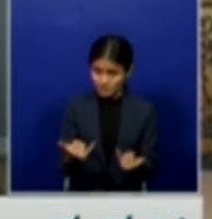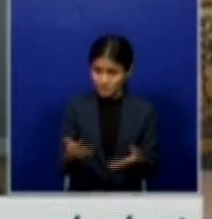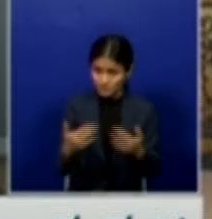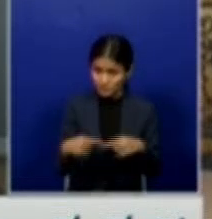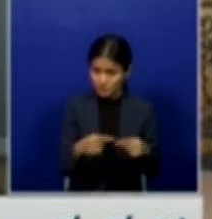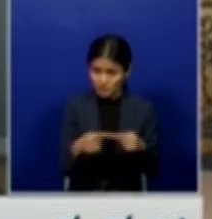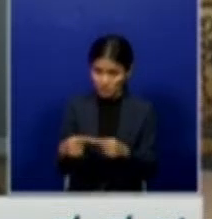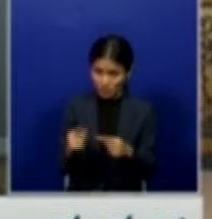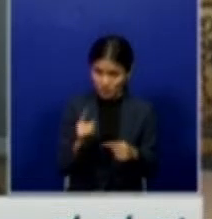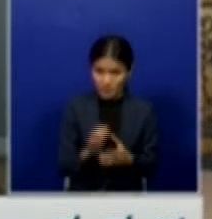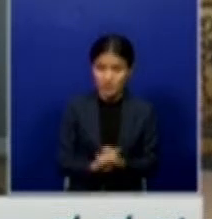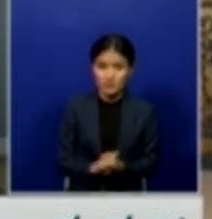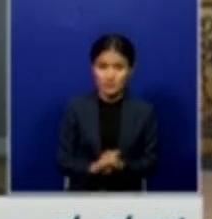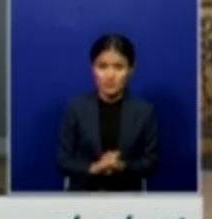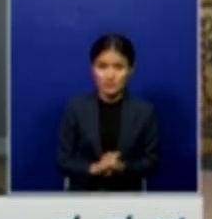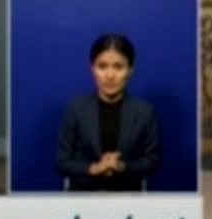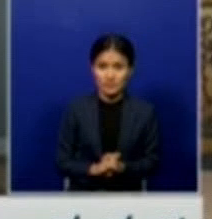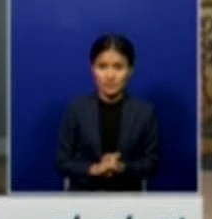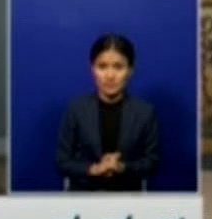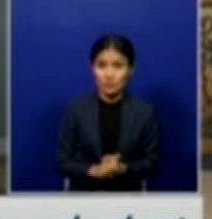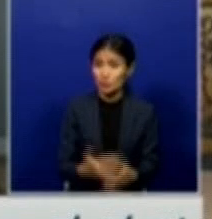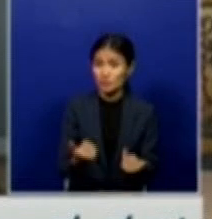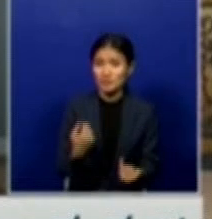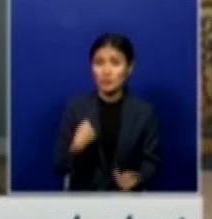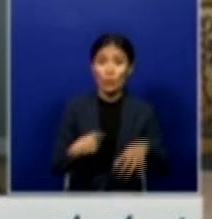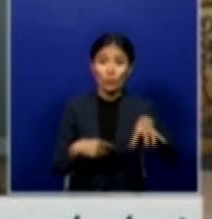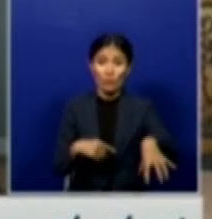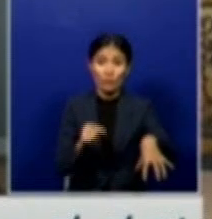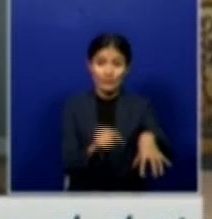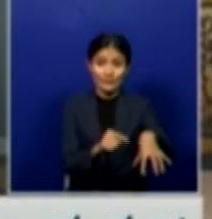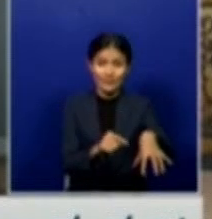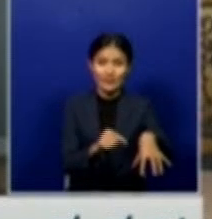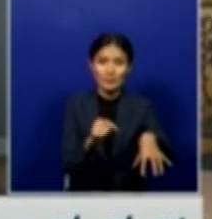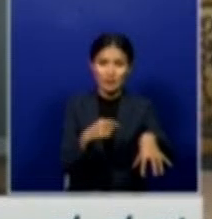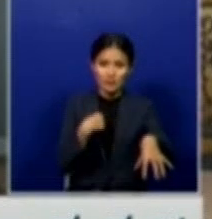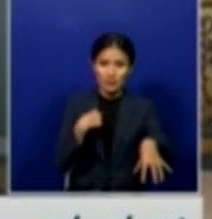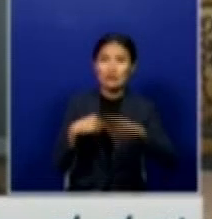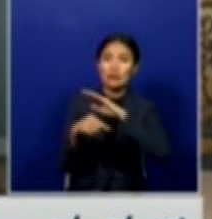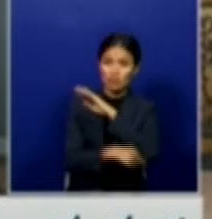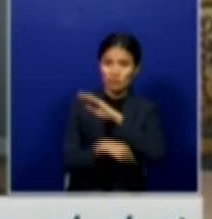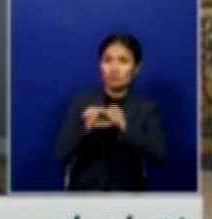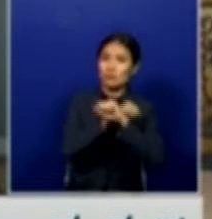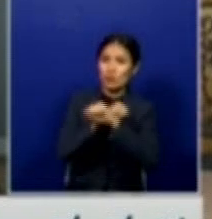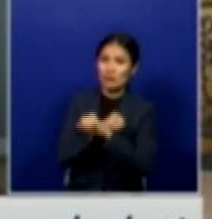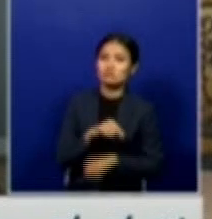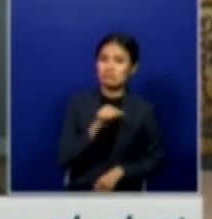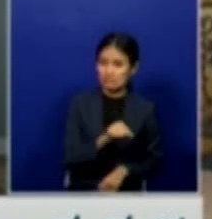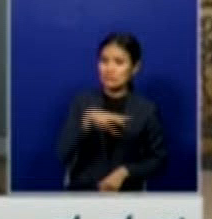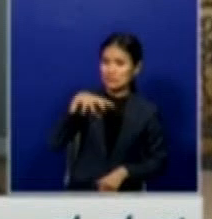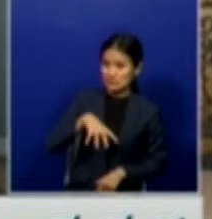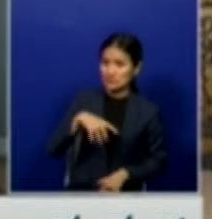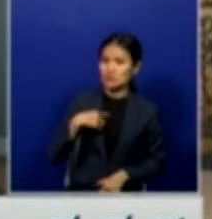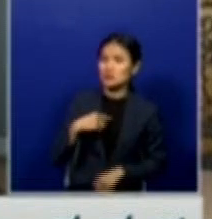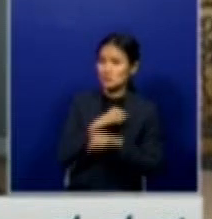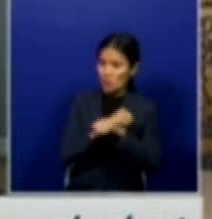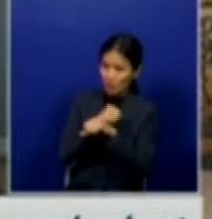มก็ได้รับโทรศัพท์จากองค์กรต่อต้านคอร์รัปชันนะครับเป็นห่วงมากว่างบ